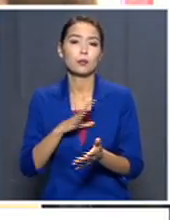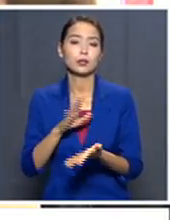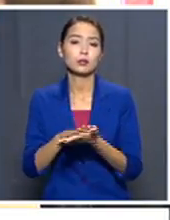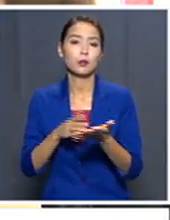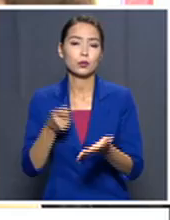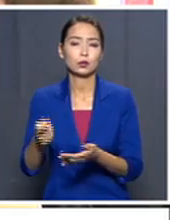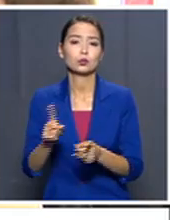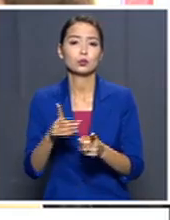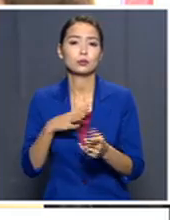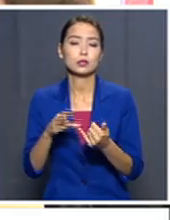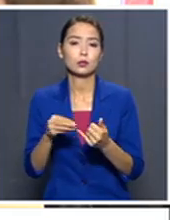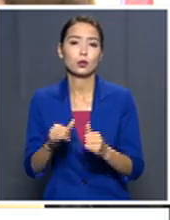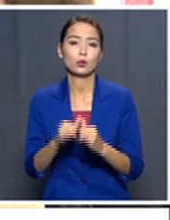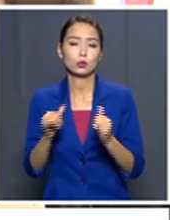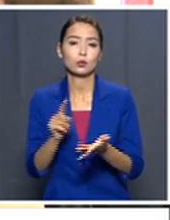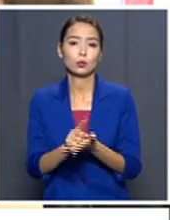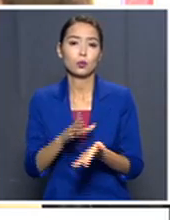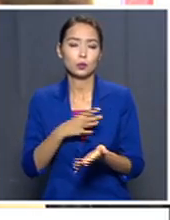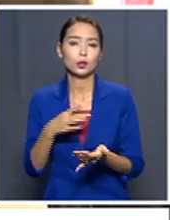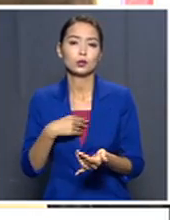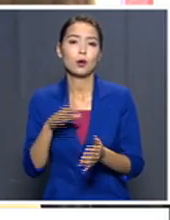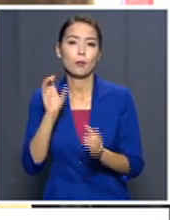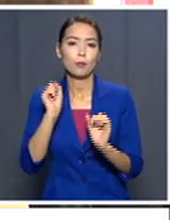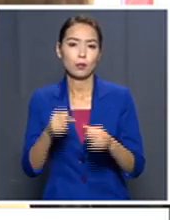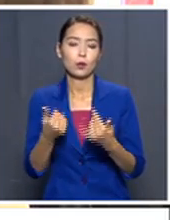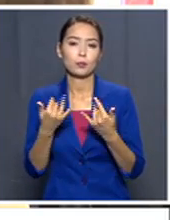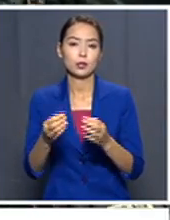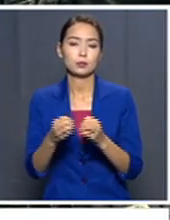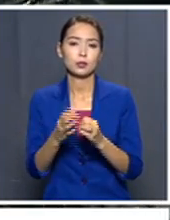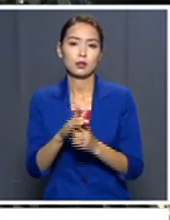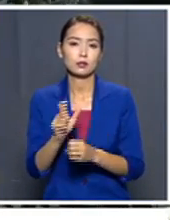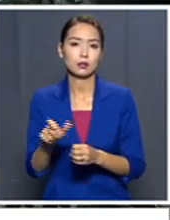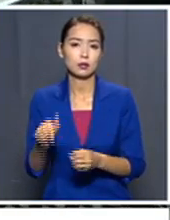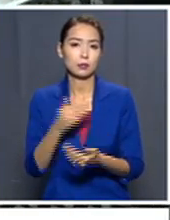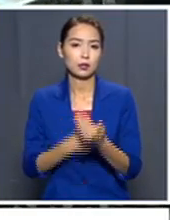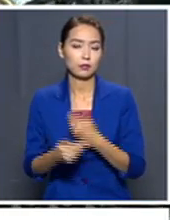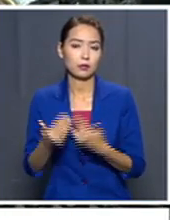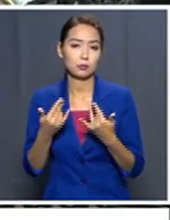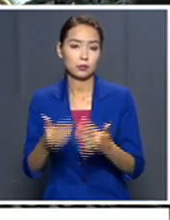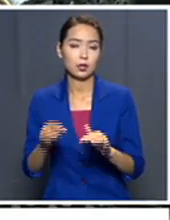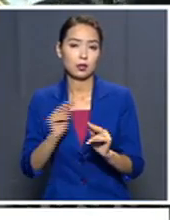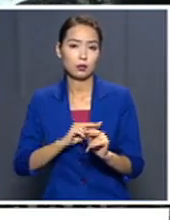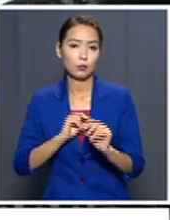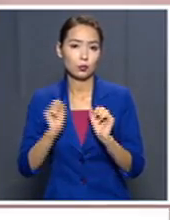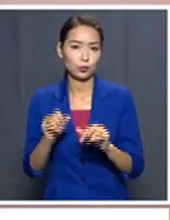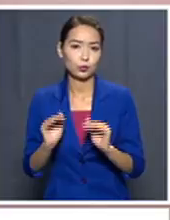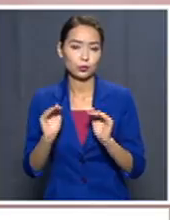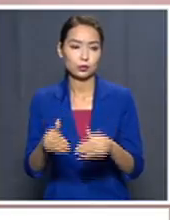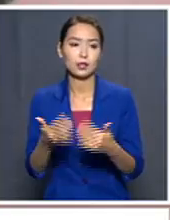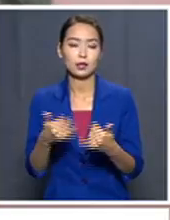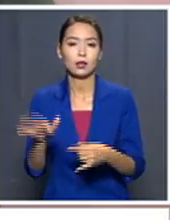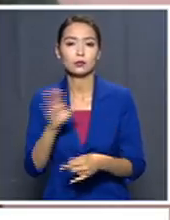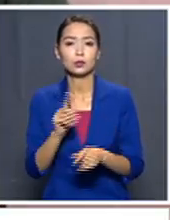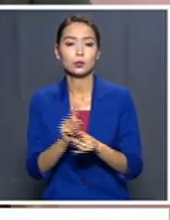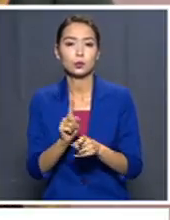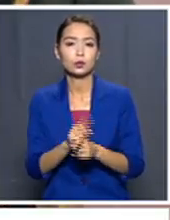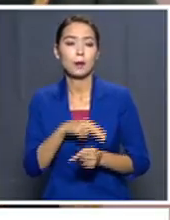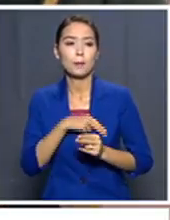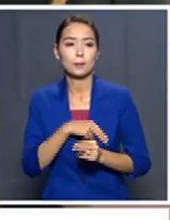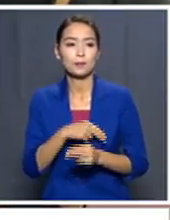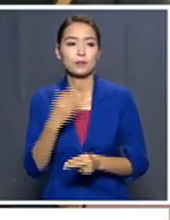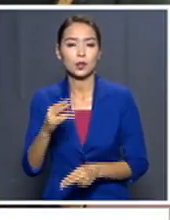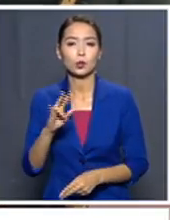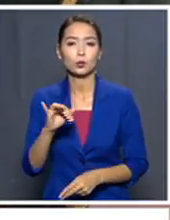тігін цехімізді ашсақ, тағы 15 адамға жұмыс табылатын еді. Еңбек бағдарламасының игілігін көргендердің тағы бірі Нұрлан